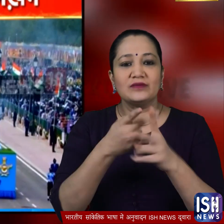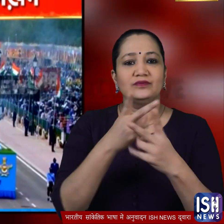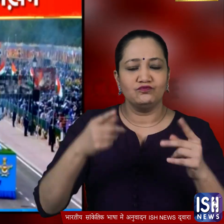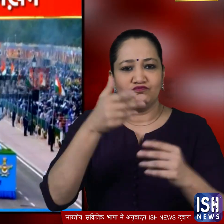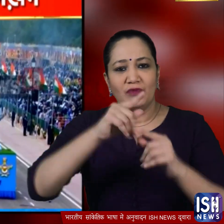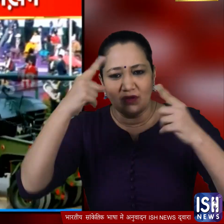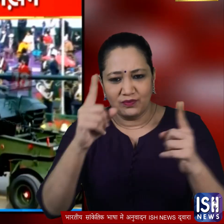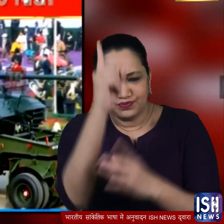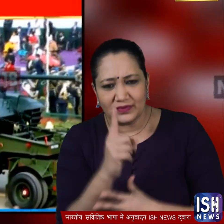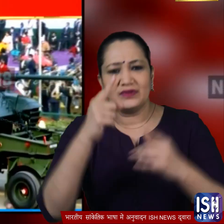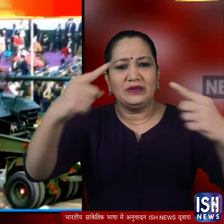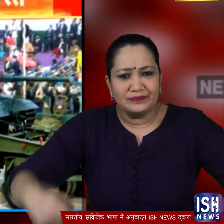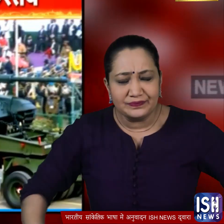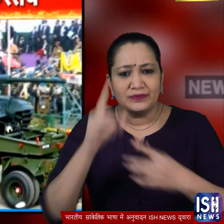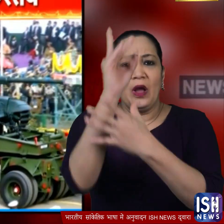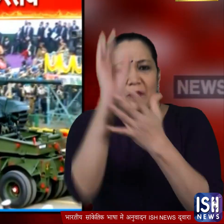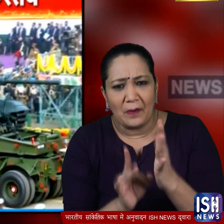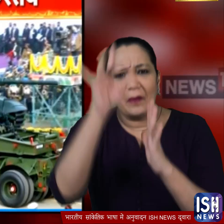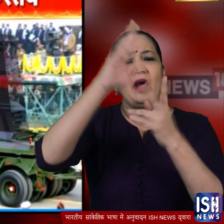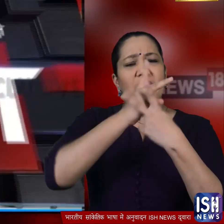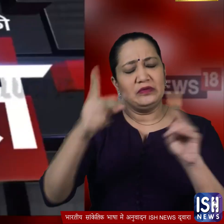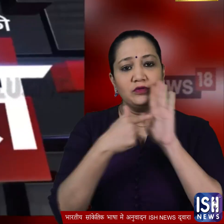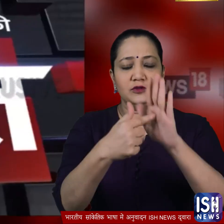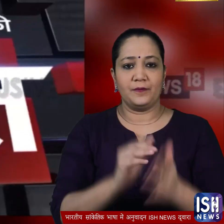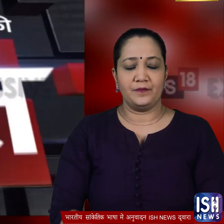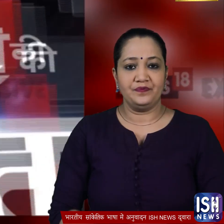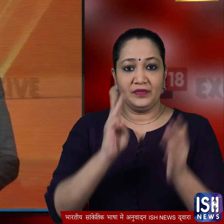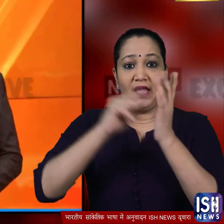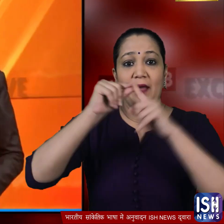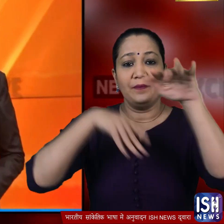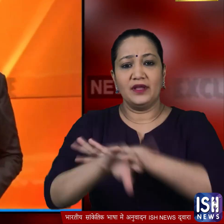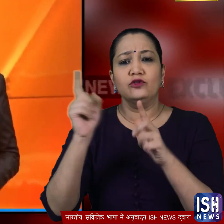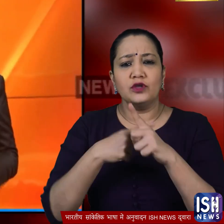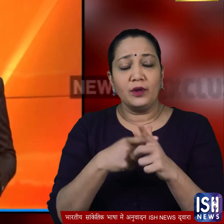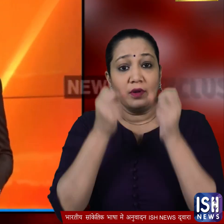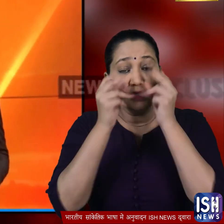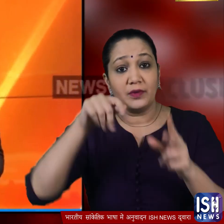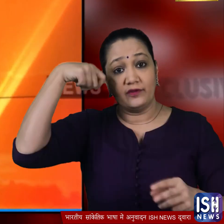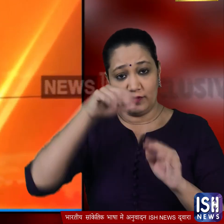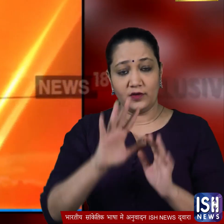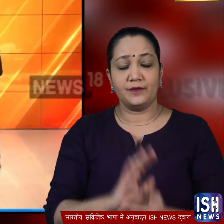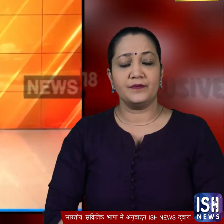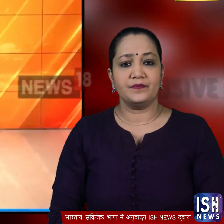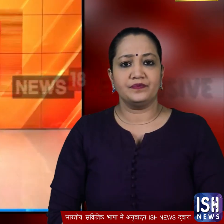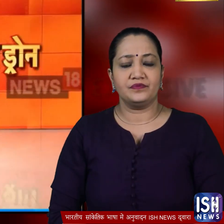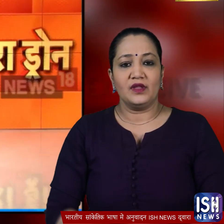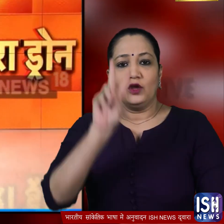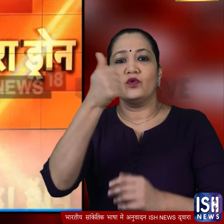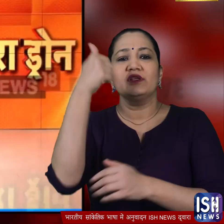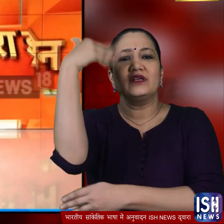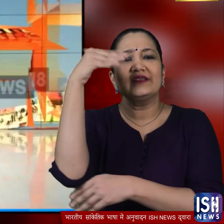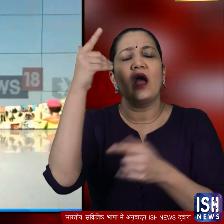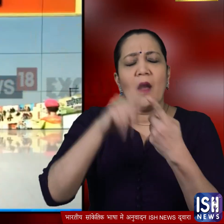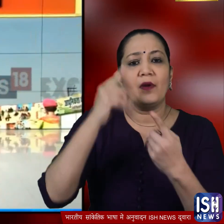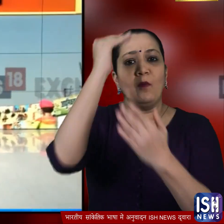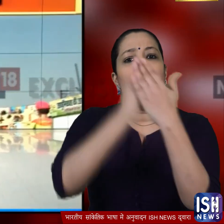एक से बढ़कर एक हथियार, टैंक और मिसाइलों का प्रदर्शन किया। मध्य प्रदेश के जबलपुर से डरा देने वाली एक तस्वीर सामने आई। वहां गणतंत्र